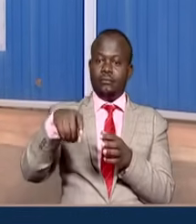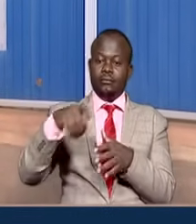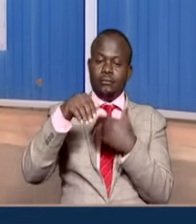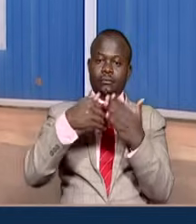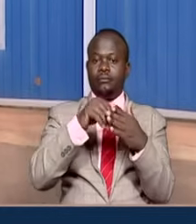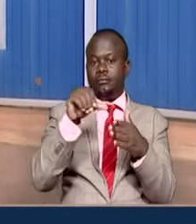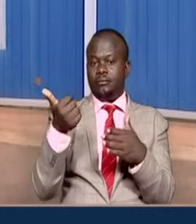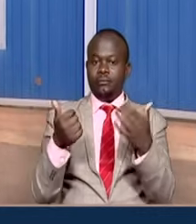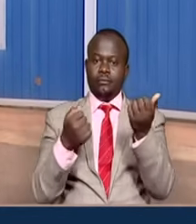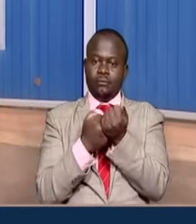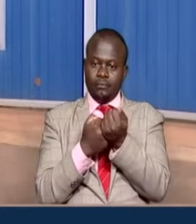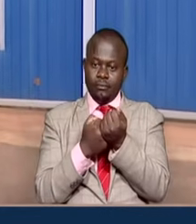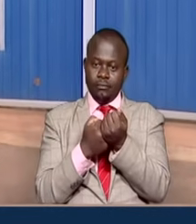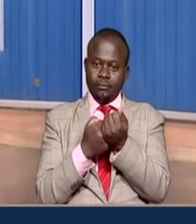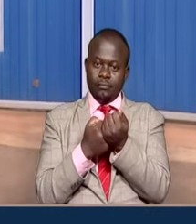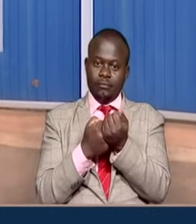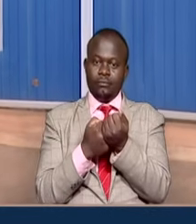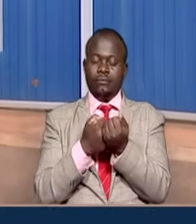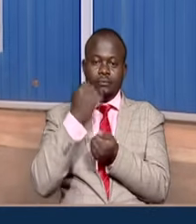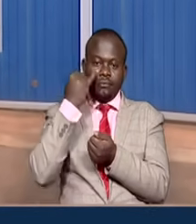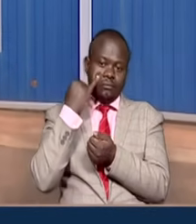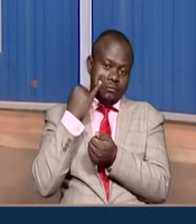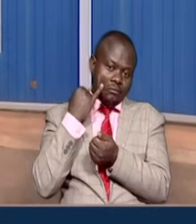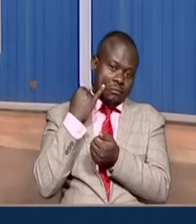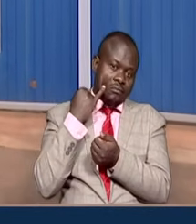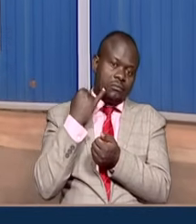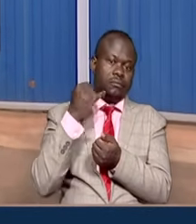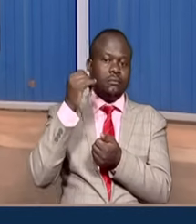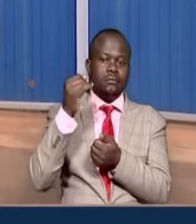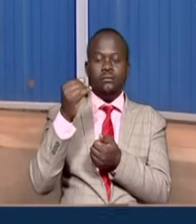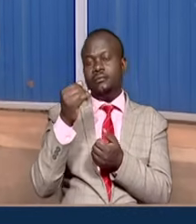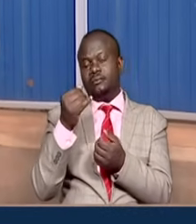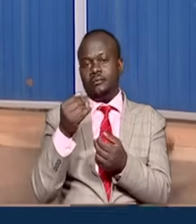nk'ubundi butabazi bukomeye, bimwe twita ICU,